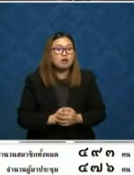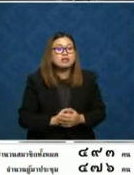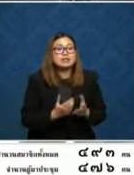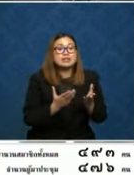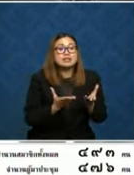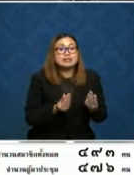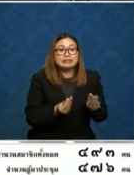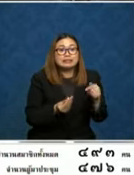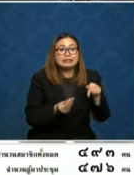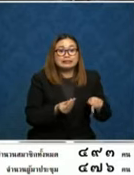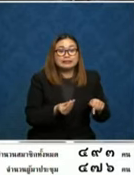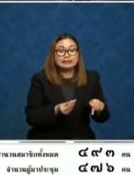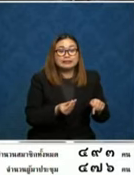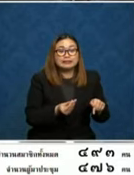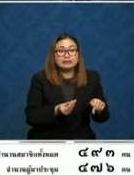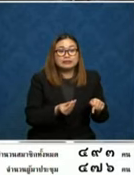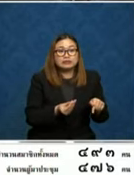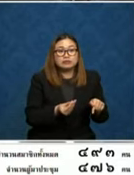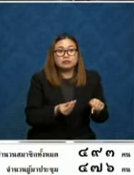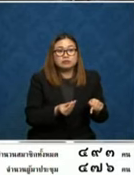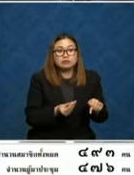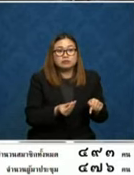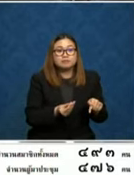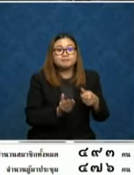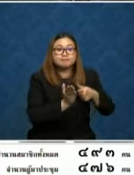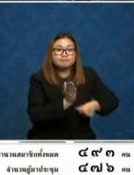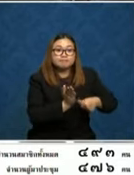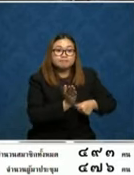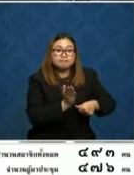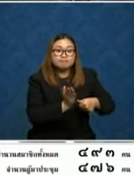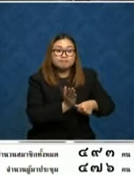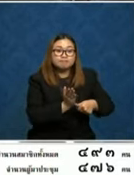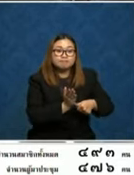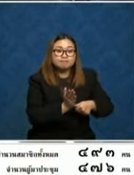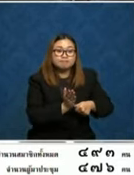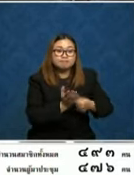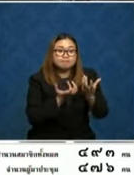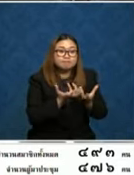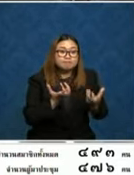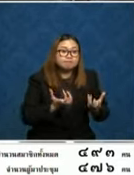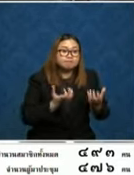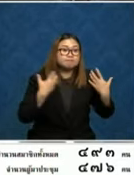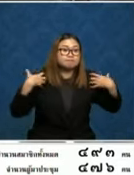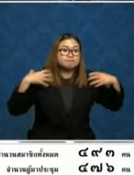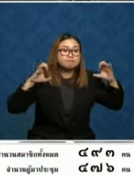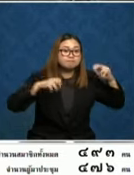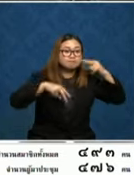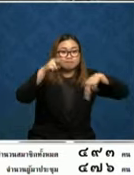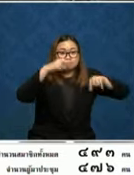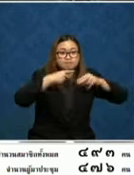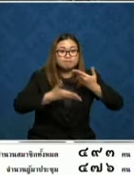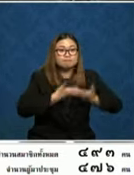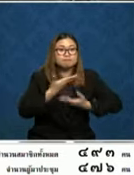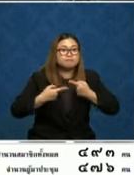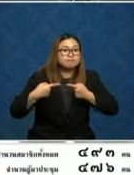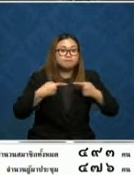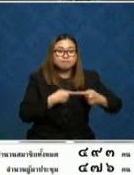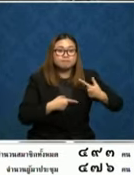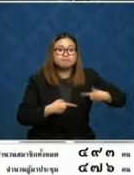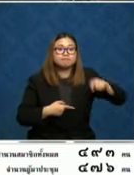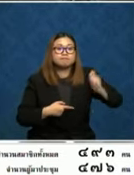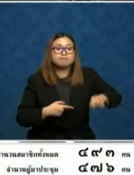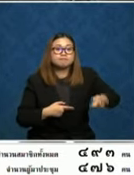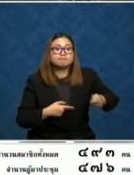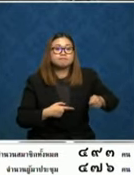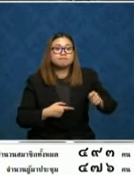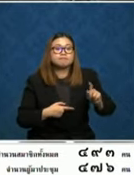พย์สินที่กรมธนารักษ์จะต้องนะครับนำไปขายนำไปประมูลขายนะครับเพื่อที่จ